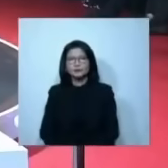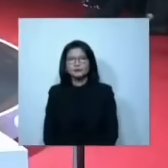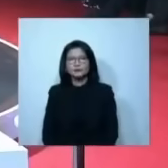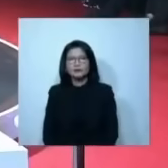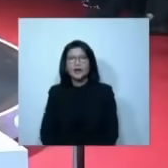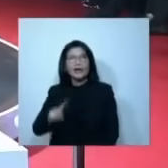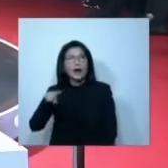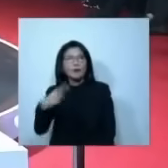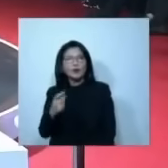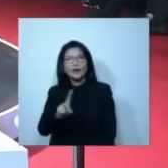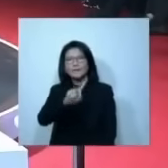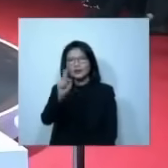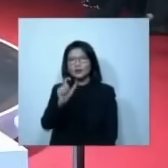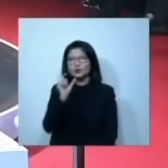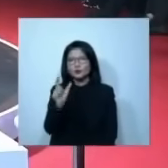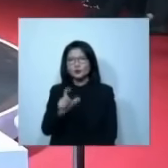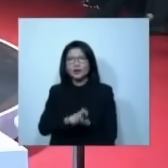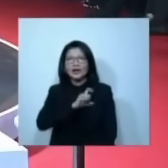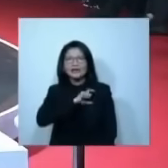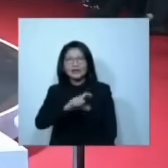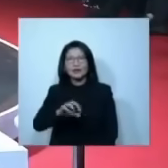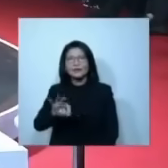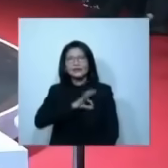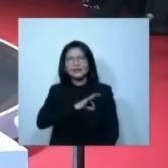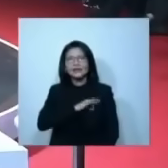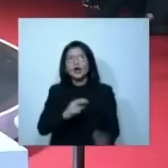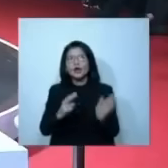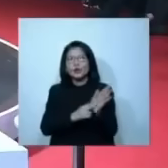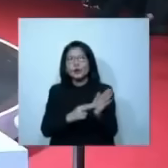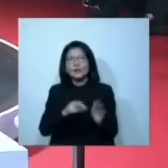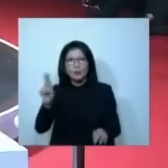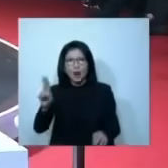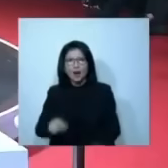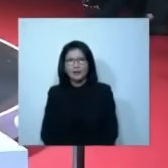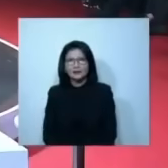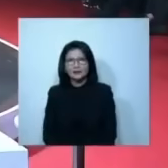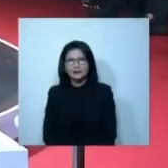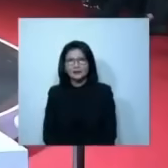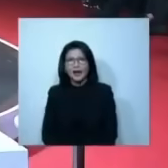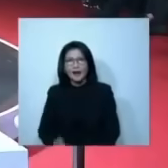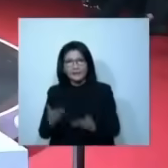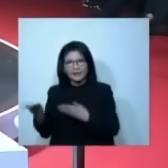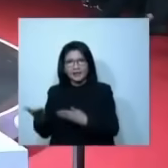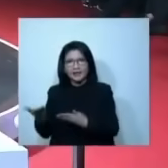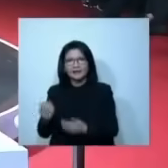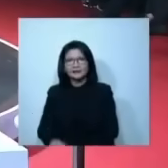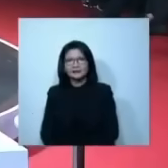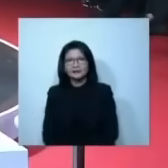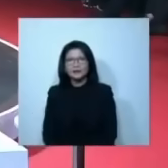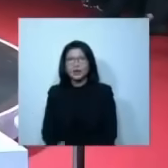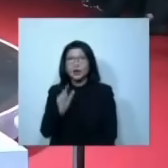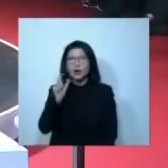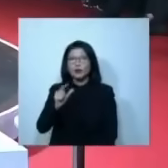itu kandidat yang diinginkan memang belum tiba Oleh karena itu saya bilang dari kemarin ini debat yang momentumnya sangat